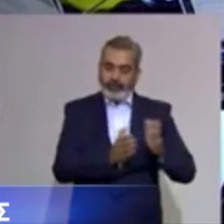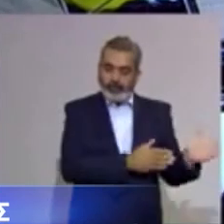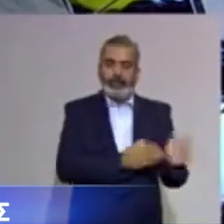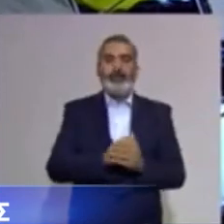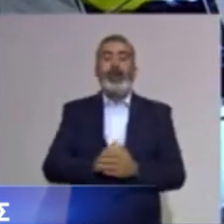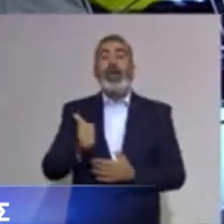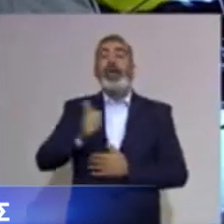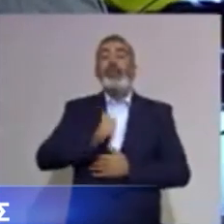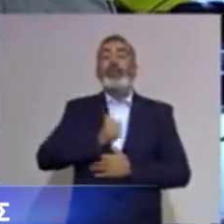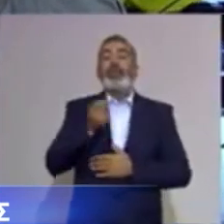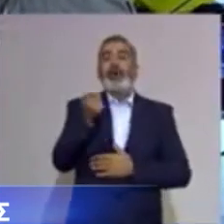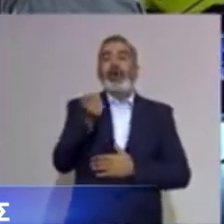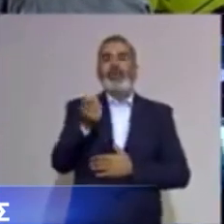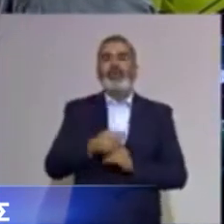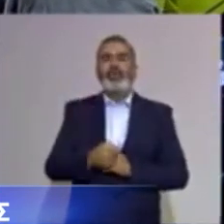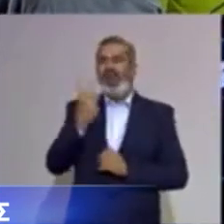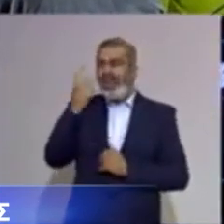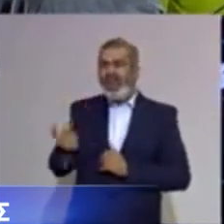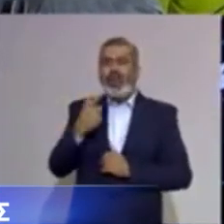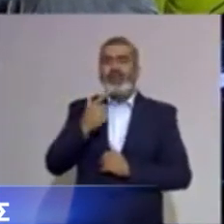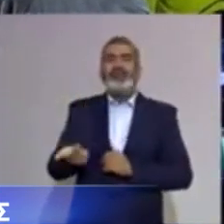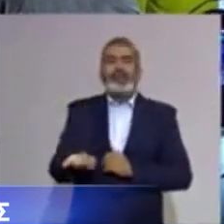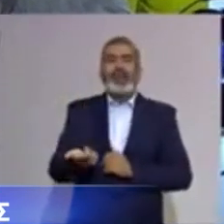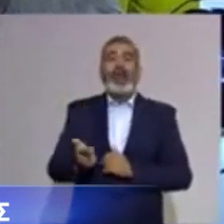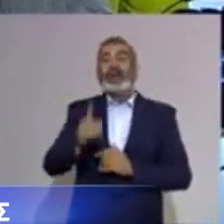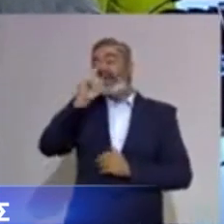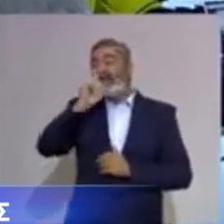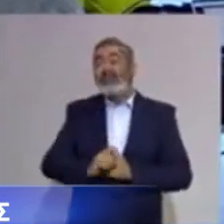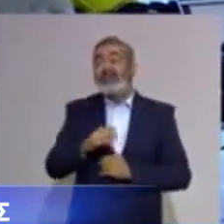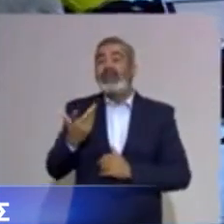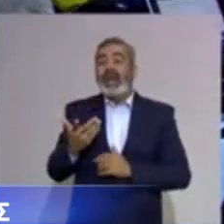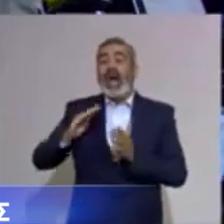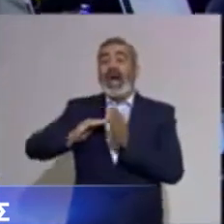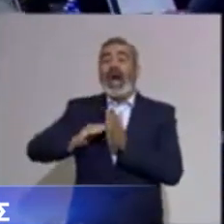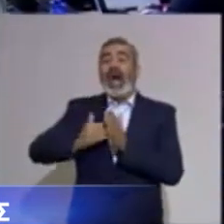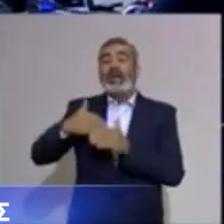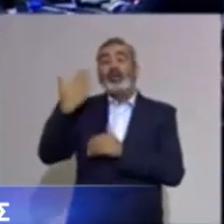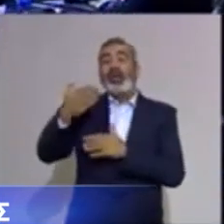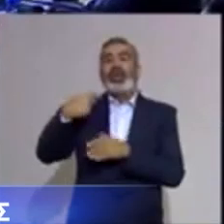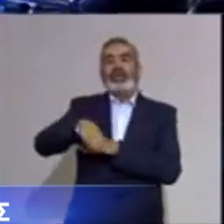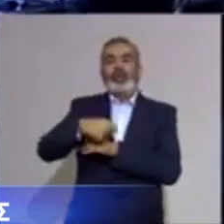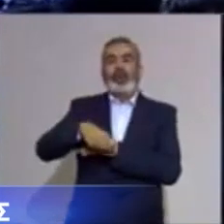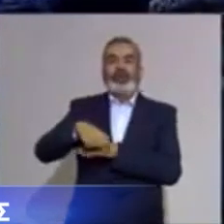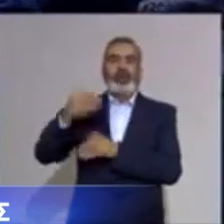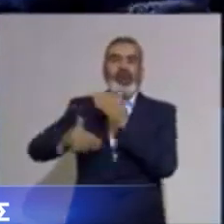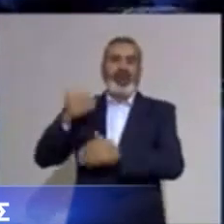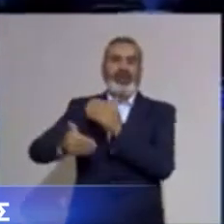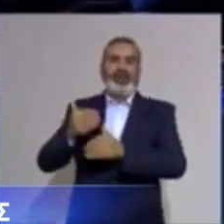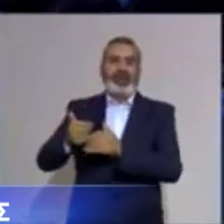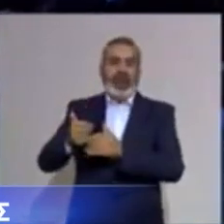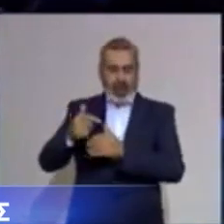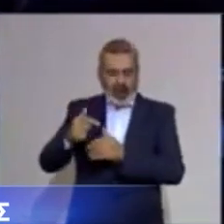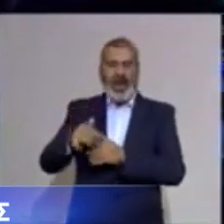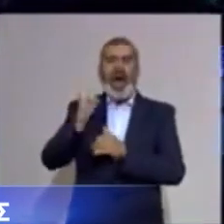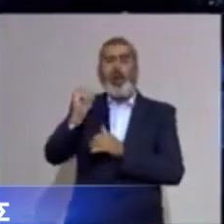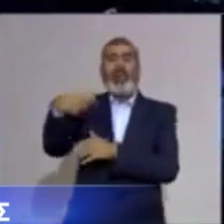Το προϊόν του εξοδικαστικού μηχανισμού καθίσταται υποχρεωτικό και για το δανειστή. Οι ευάλωτοι δανειολήπτες